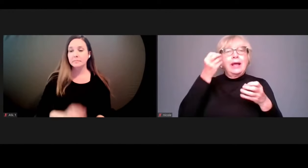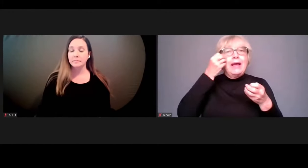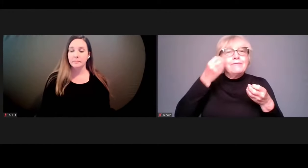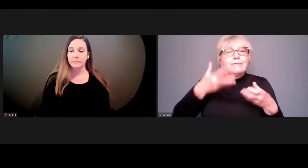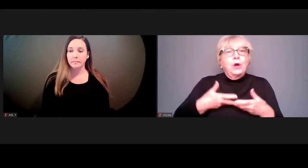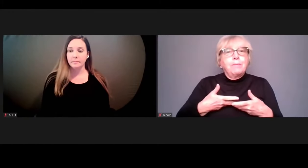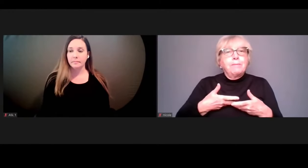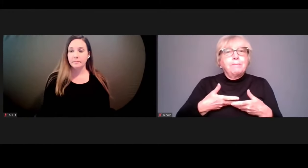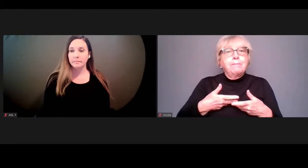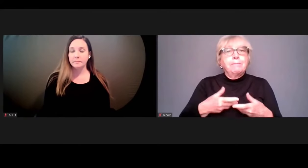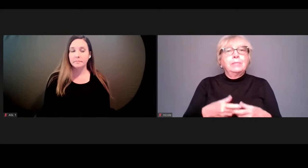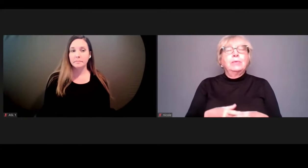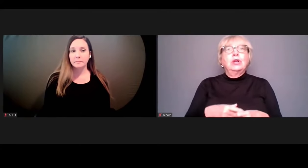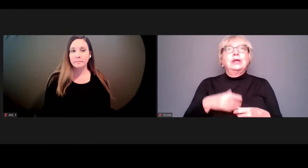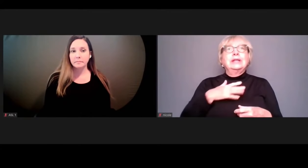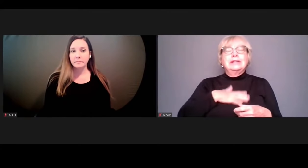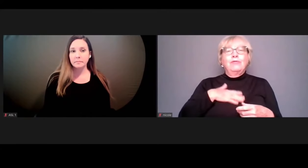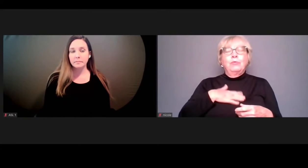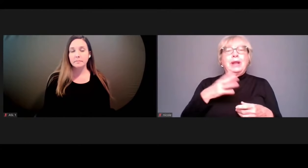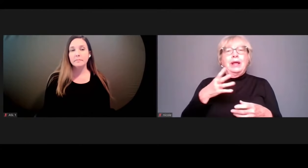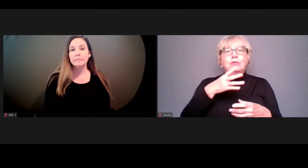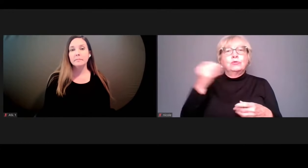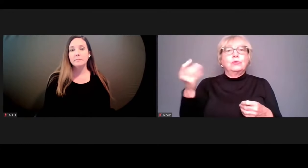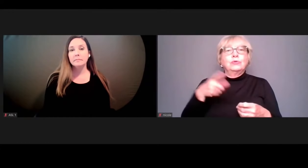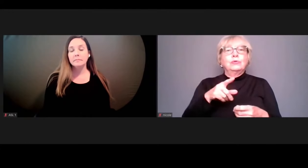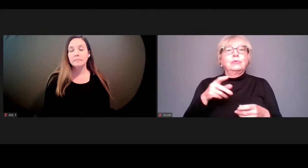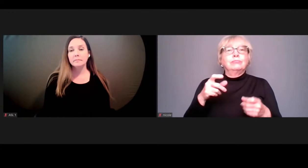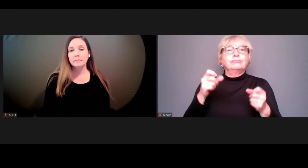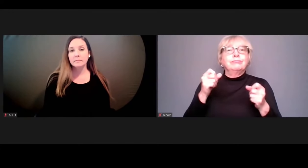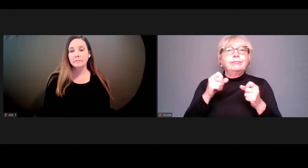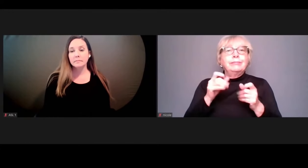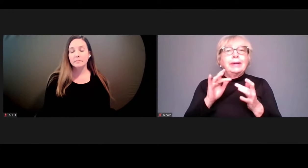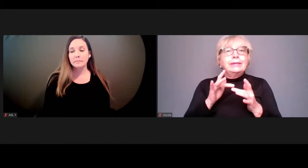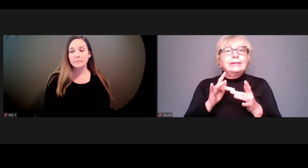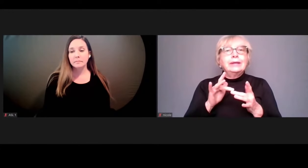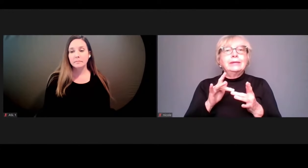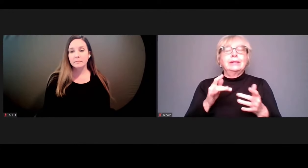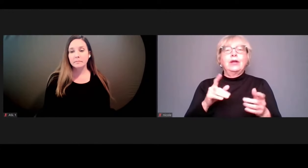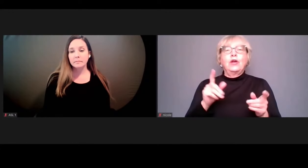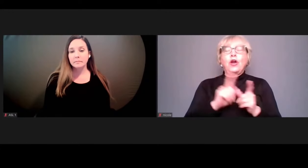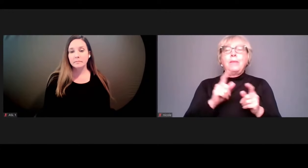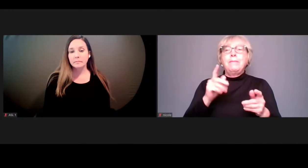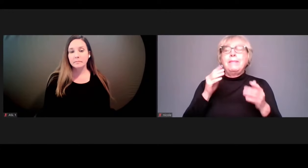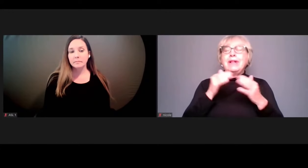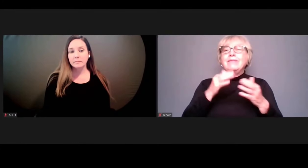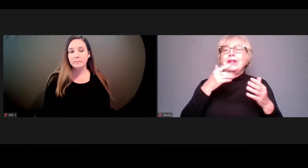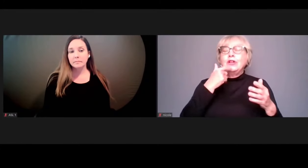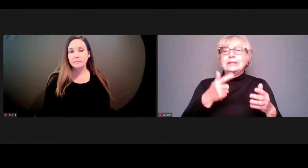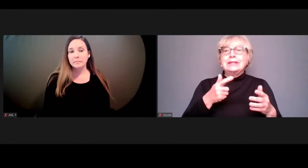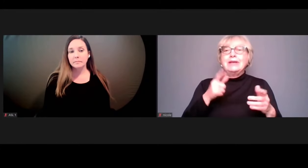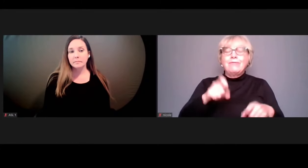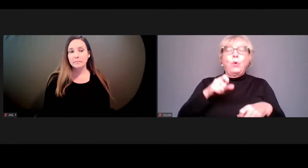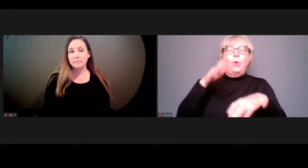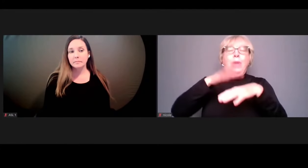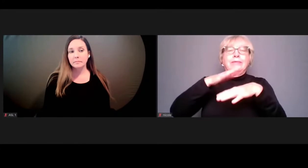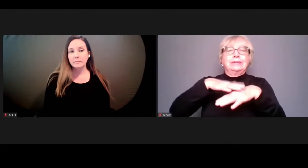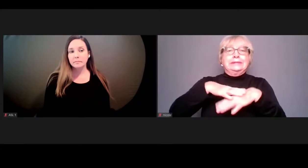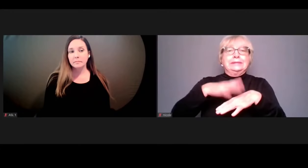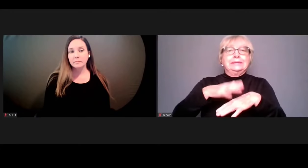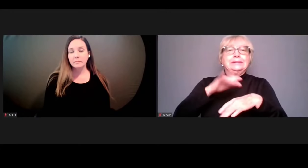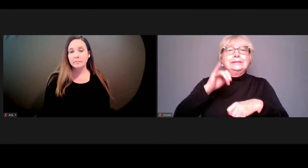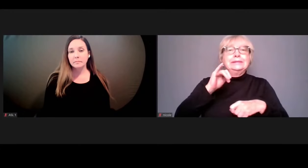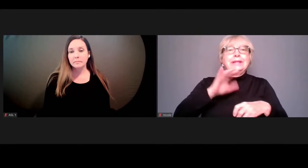sortez des médias sociaux et comme la police le dit, comme les autorités de la ville le dit, s'il vous plaît, signalez tout